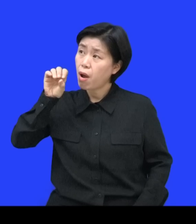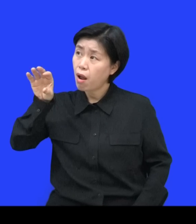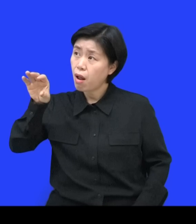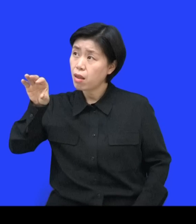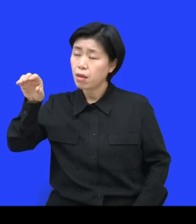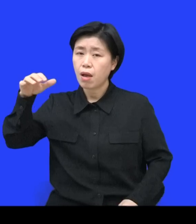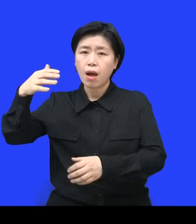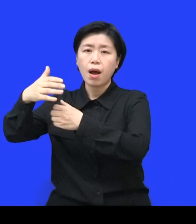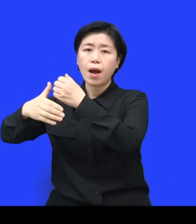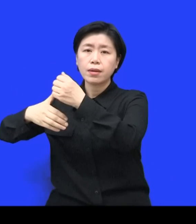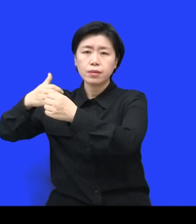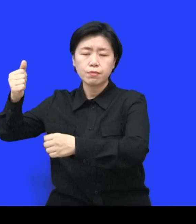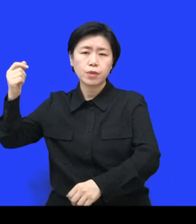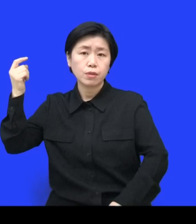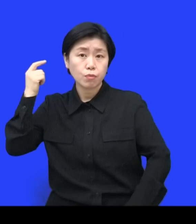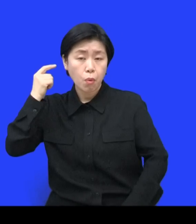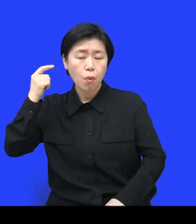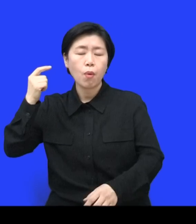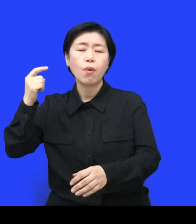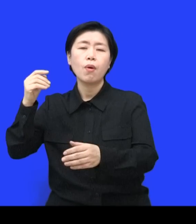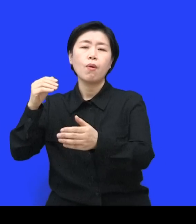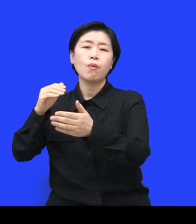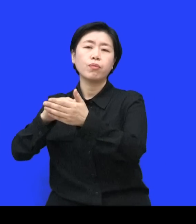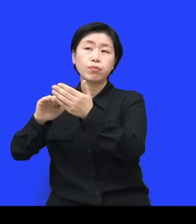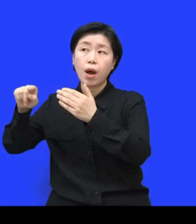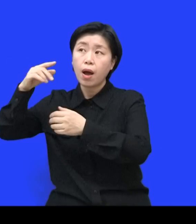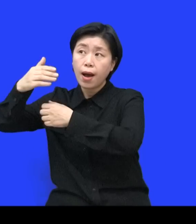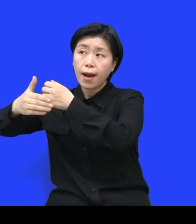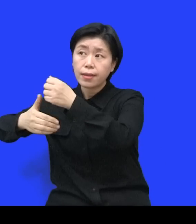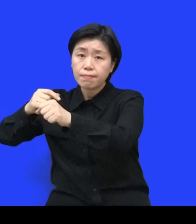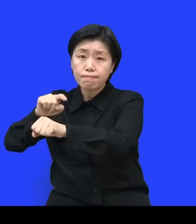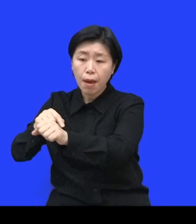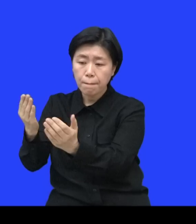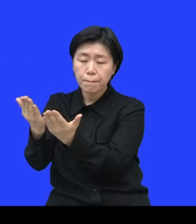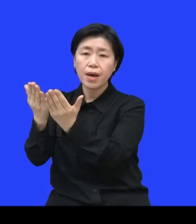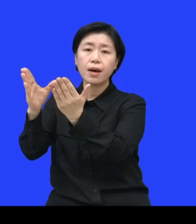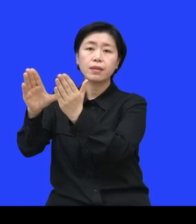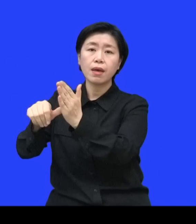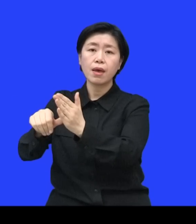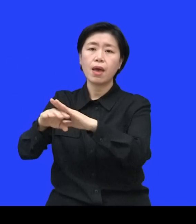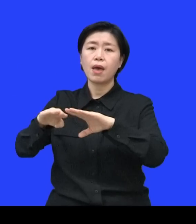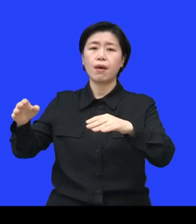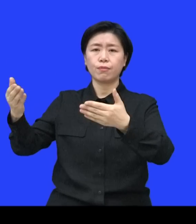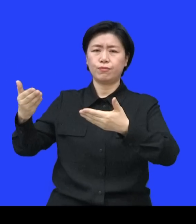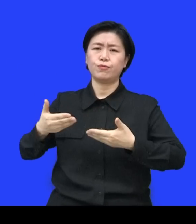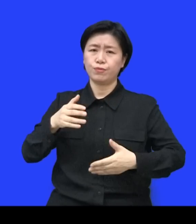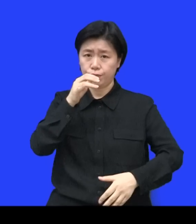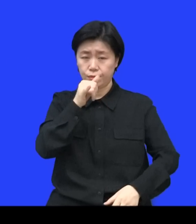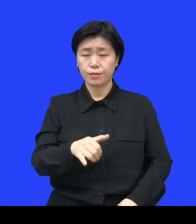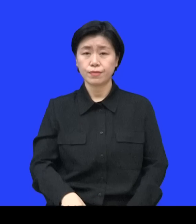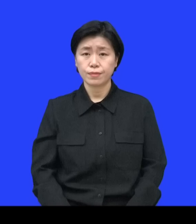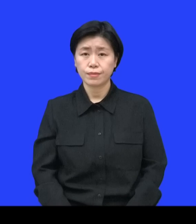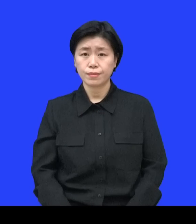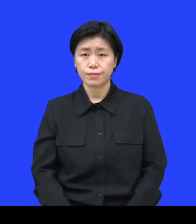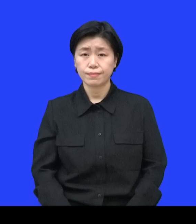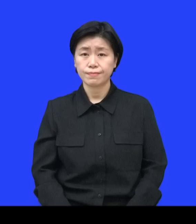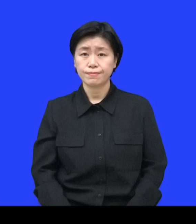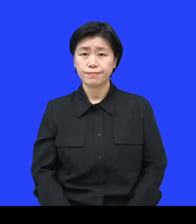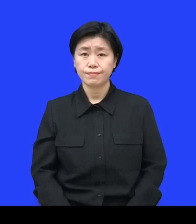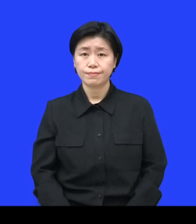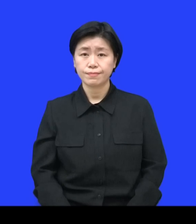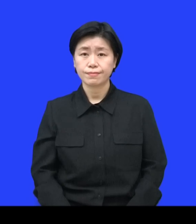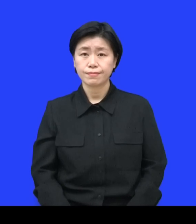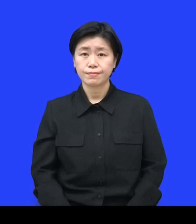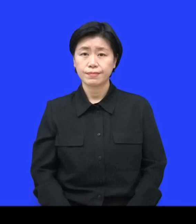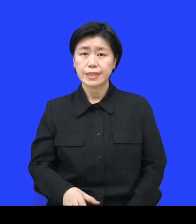들으시고 하나님의 때에 자유 주시고 하나님의 때에 회복해 하시고 그걸 믿는다면 아무리 지금 내 마음이 절대 숨을